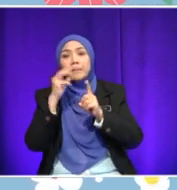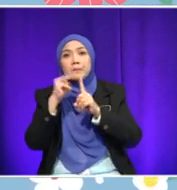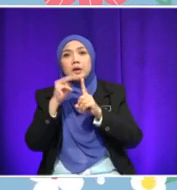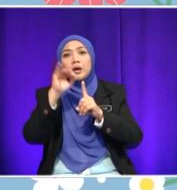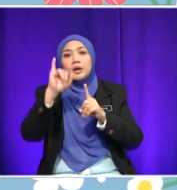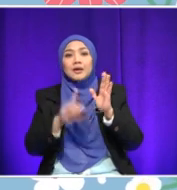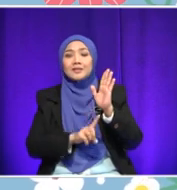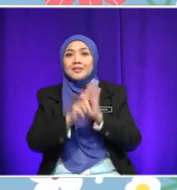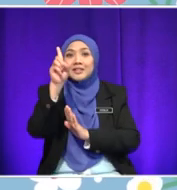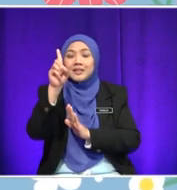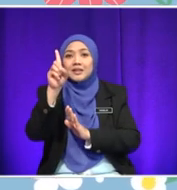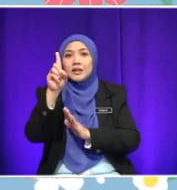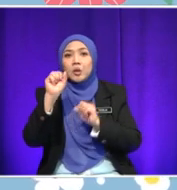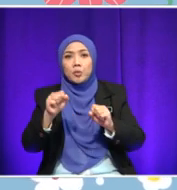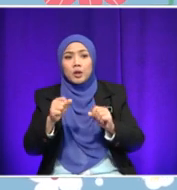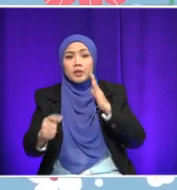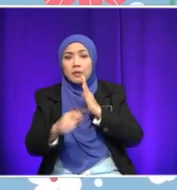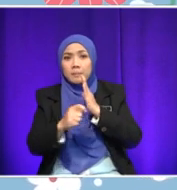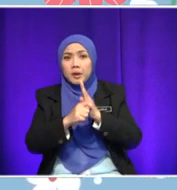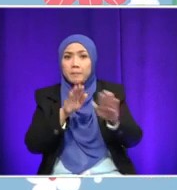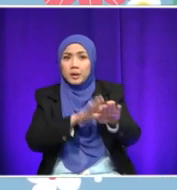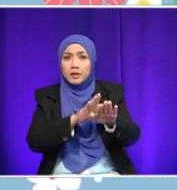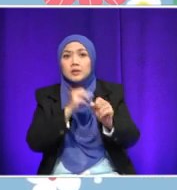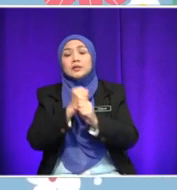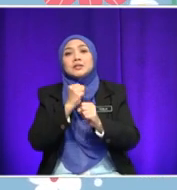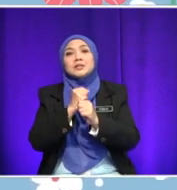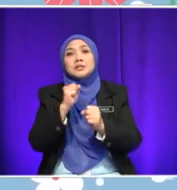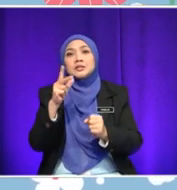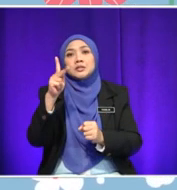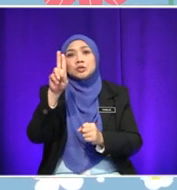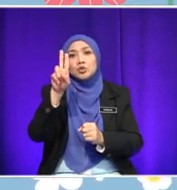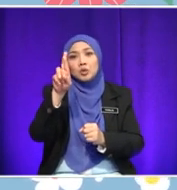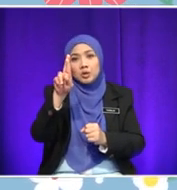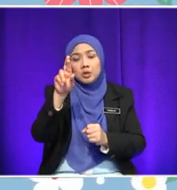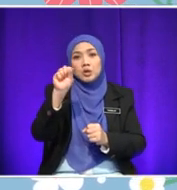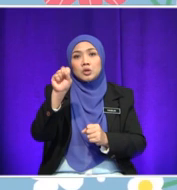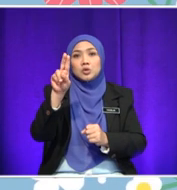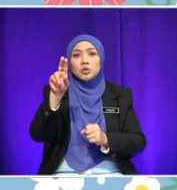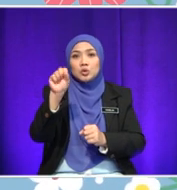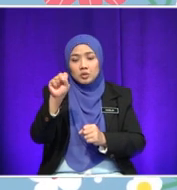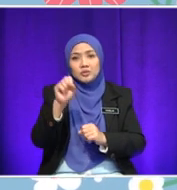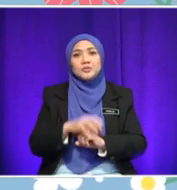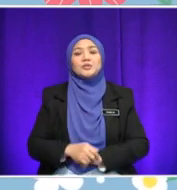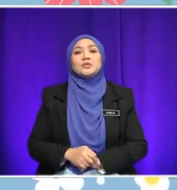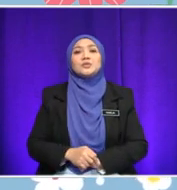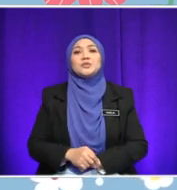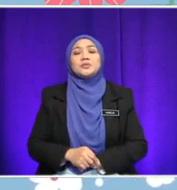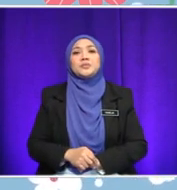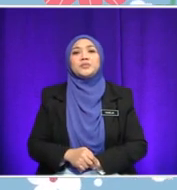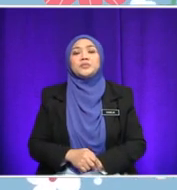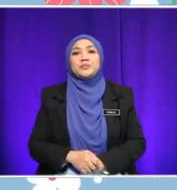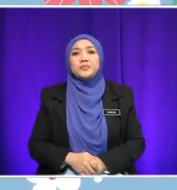ditambah untuk kita khususnya cerita untuk mendapat keputusan yang terbaik kepada SBM ini adalah salah satu